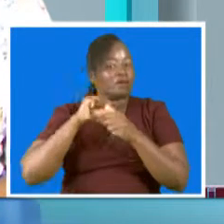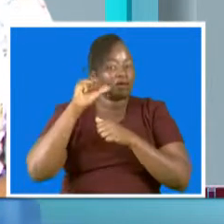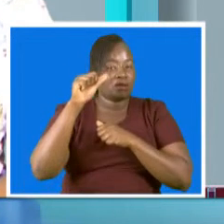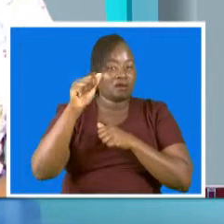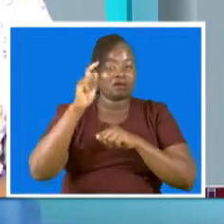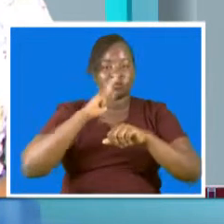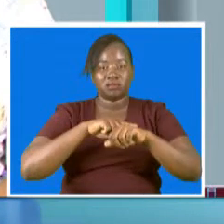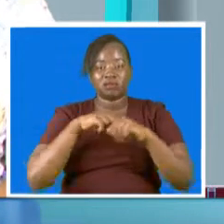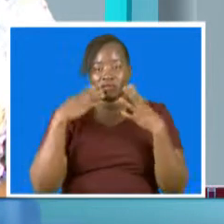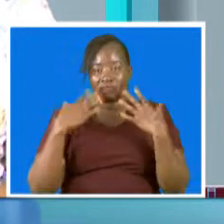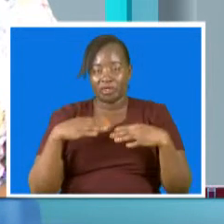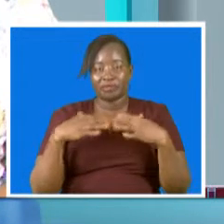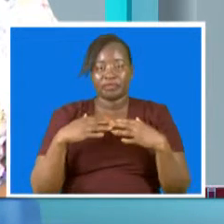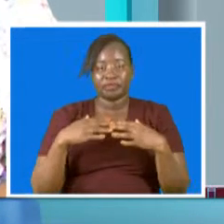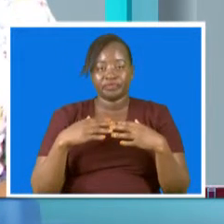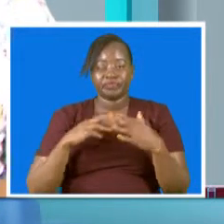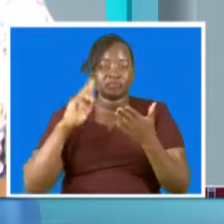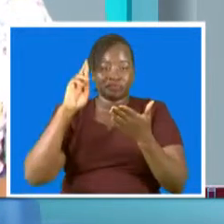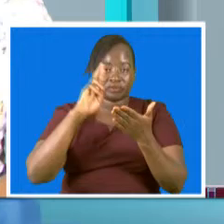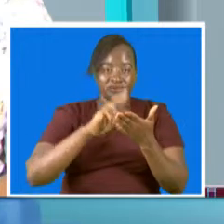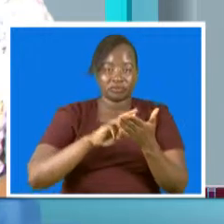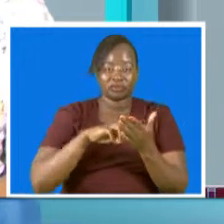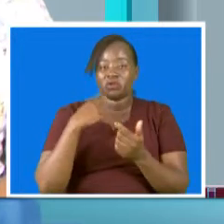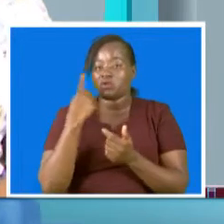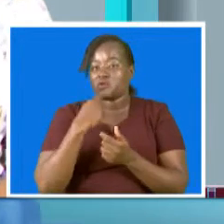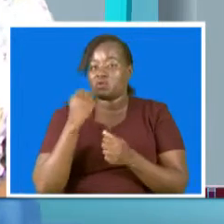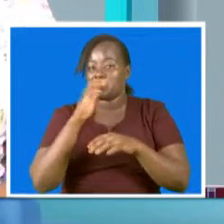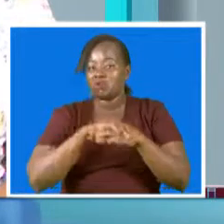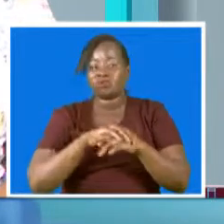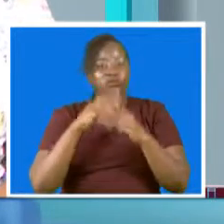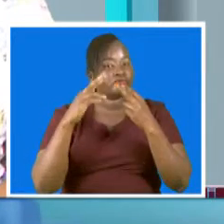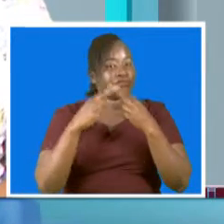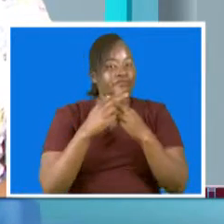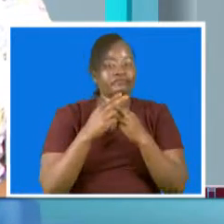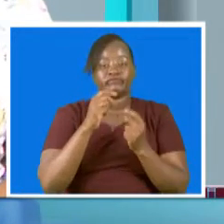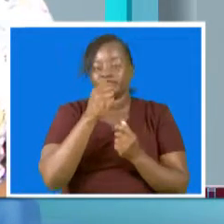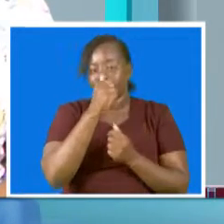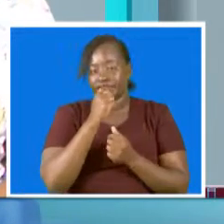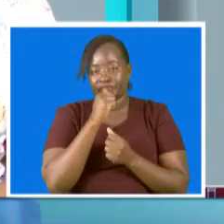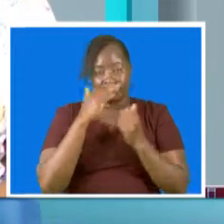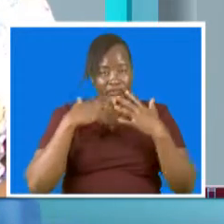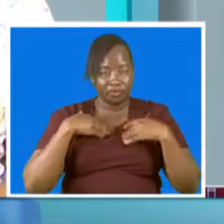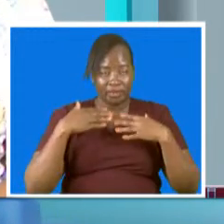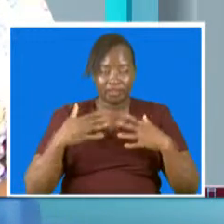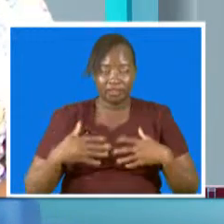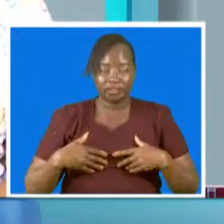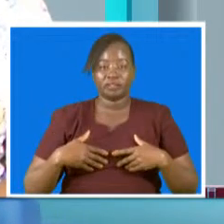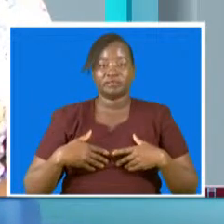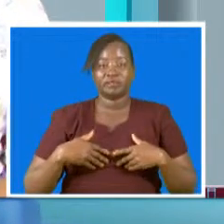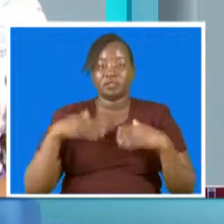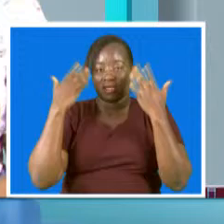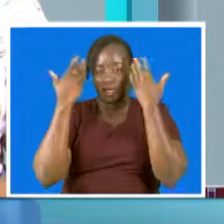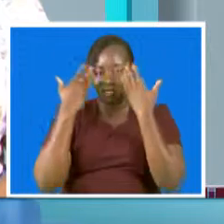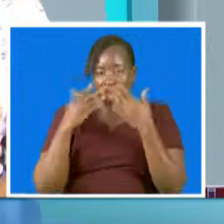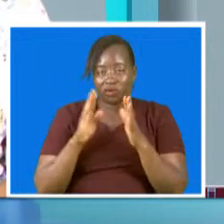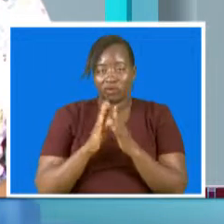muno ona mwingi wa Kenya ni ukoretwo ukiendekithia andu acio magakoragwo magitinio ciiga ciao cia thiri na dikio we hau